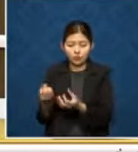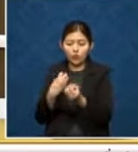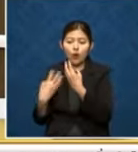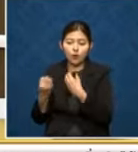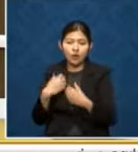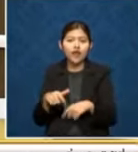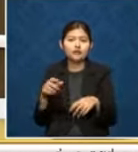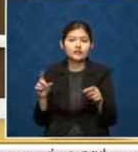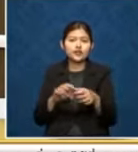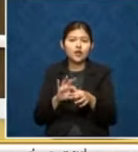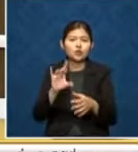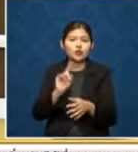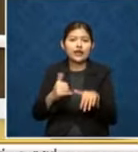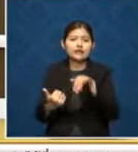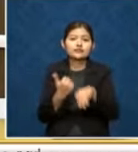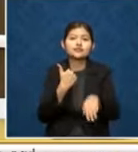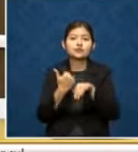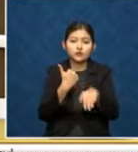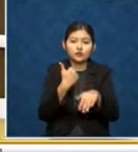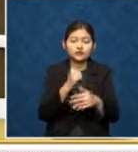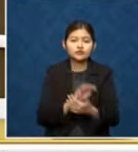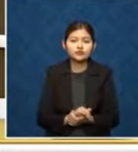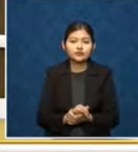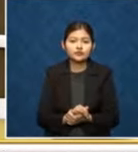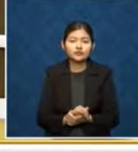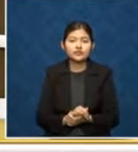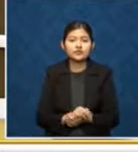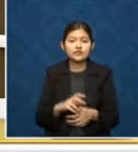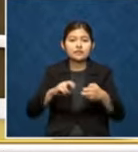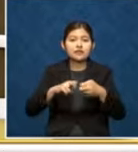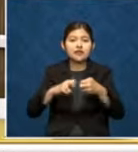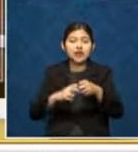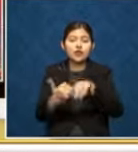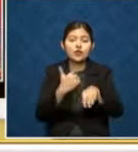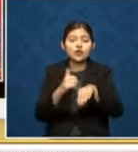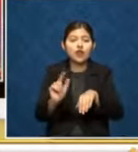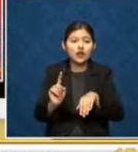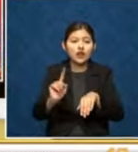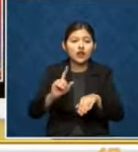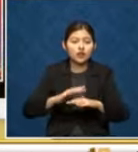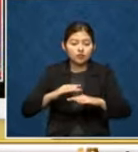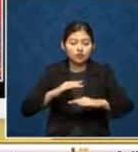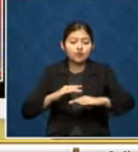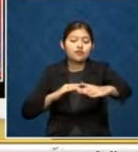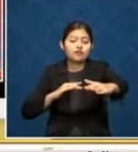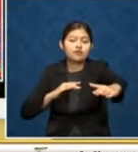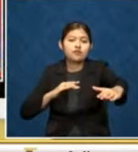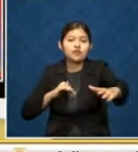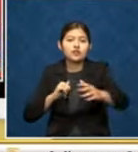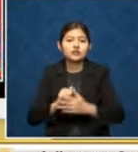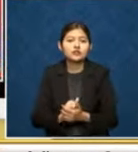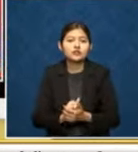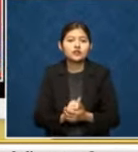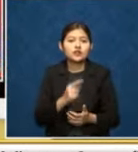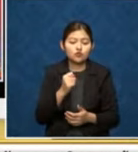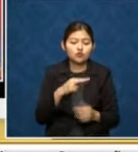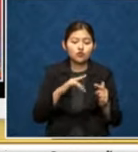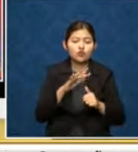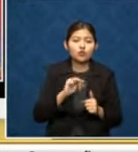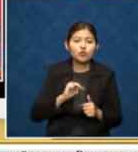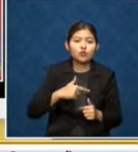นเช่นเดียวกันครับแต่ข้ามมาฝั่งอำเภอนากลางนะครับโดยเฉพาะเส้นทางทุ่งโพมายังตำบลกกเคา